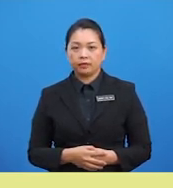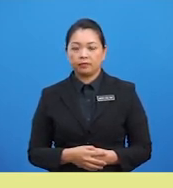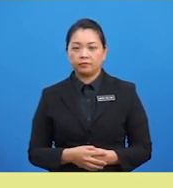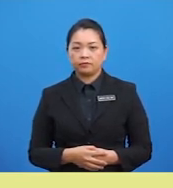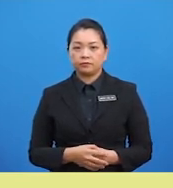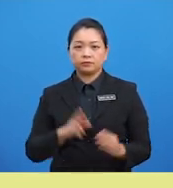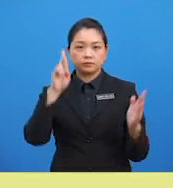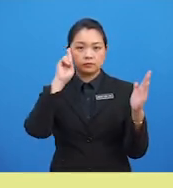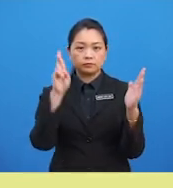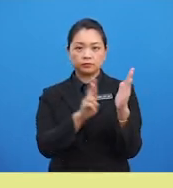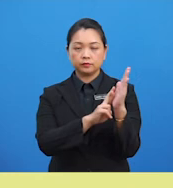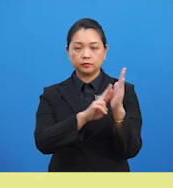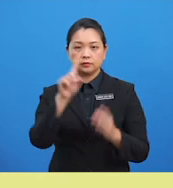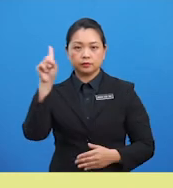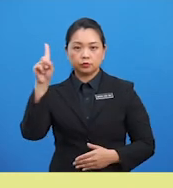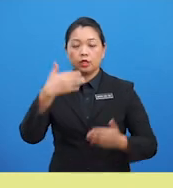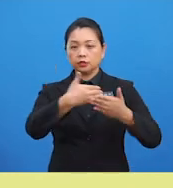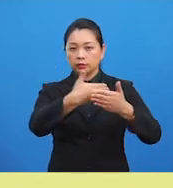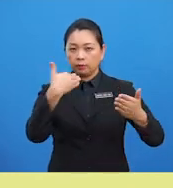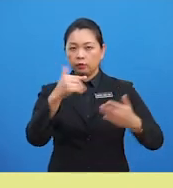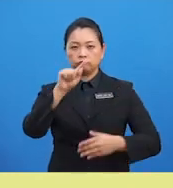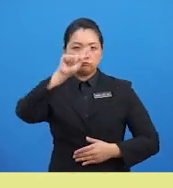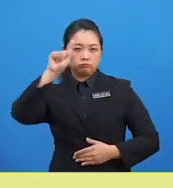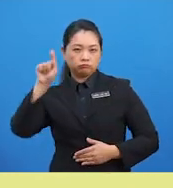Rajah 1 sebelum rotate.